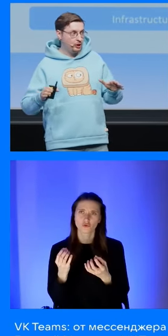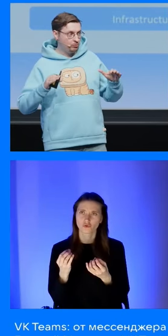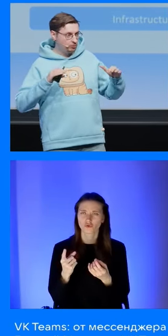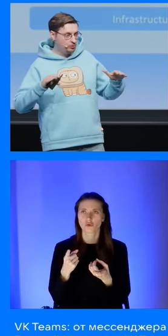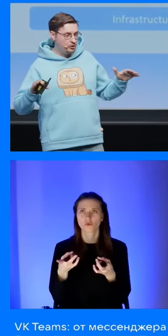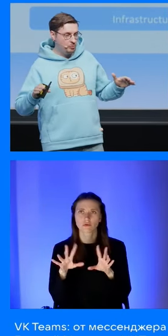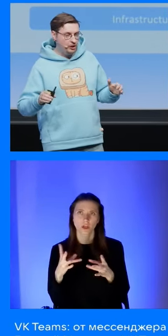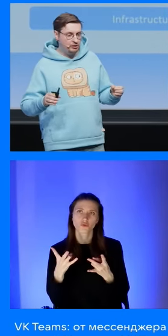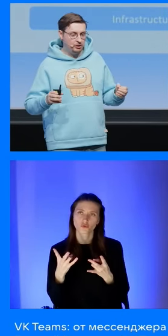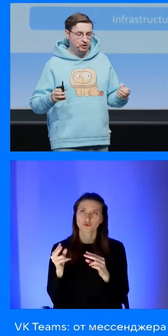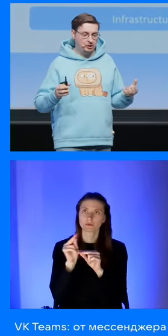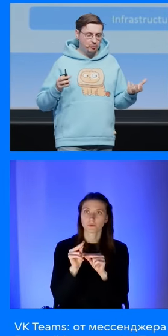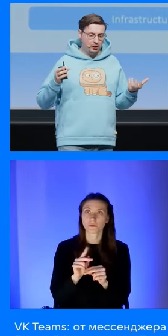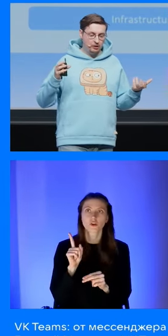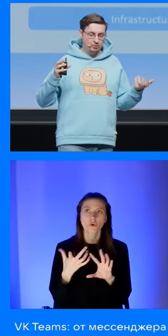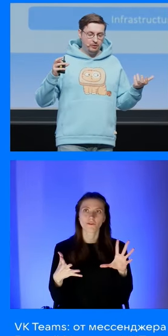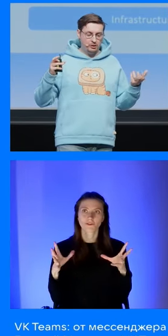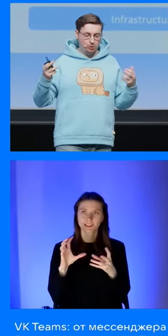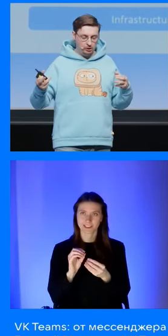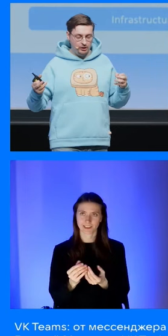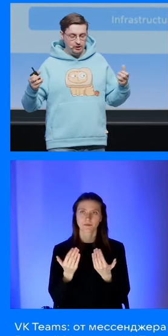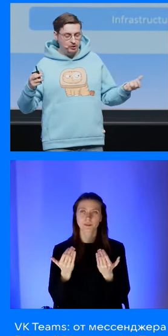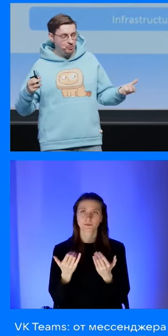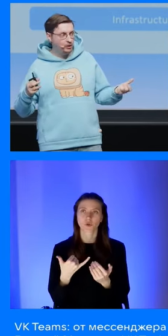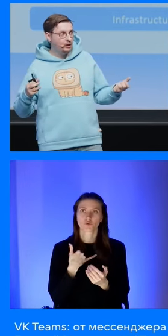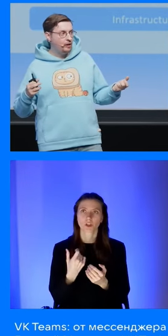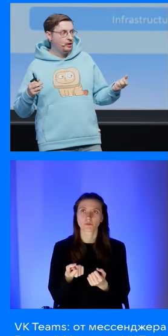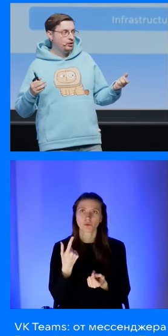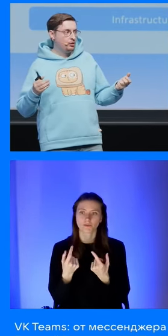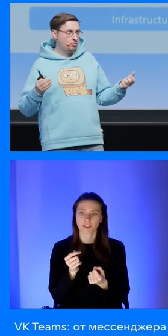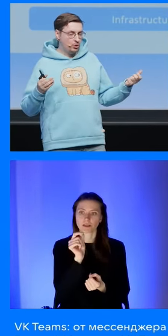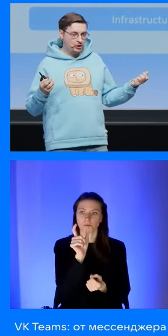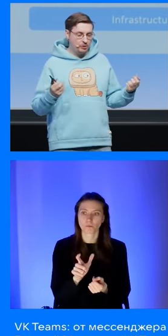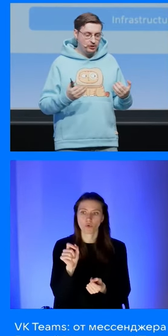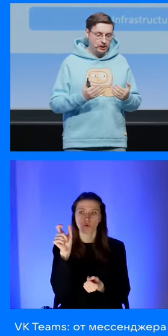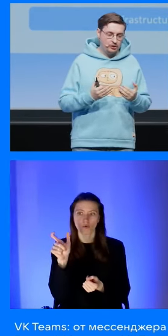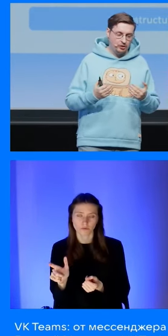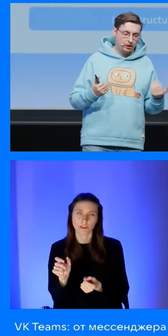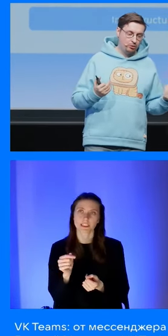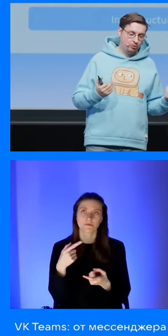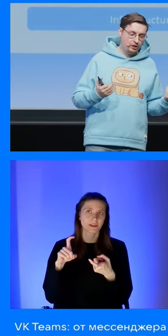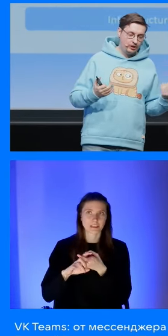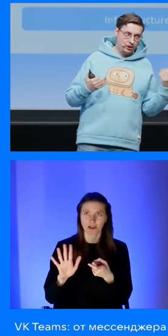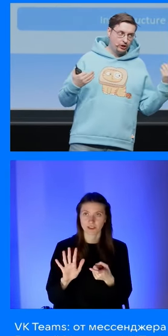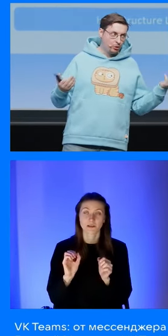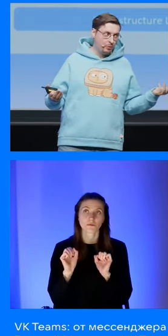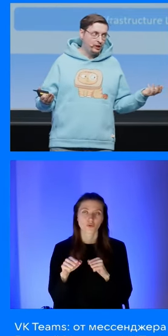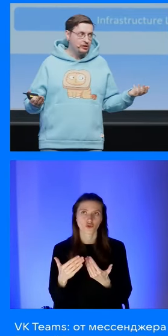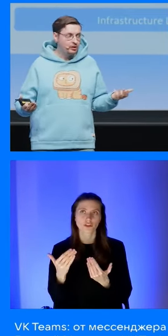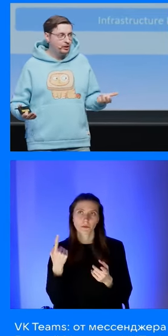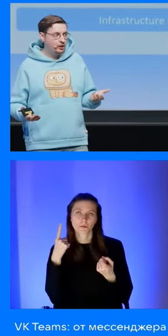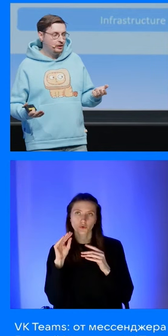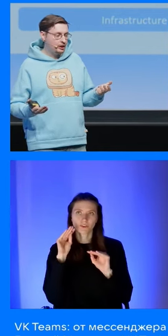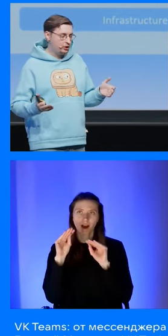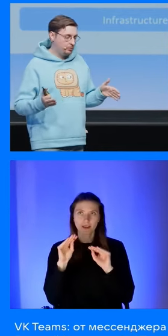но в целом теперь команды появились модульные, независимые. Можно теперь выстраивать архитектуру. Задача архитектуры